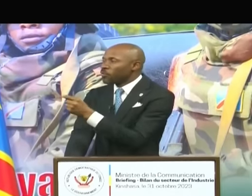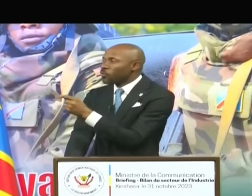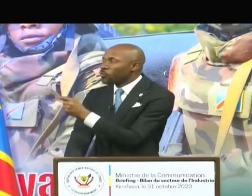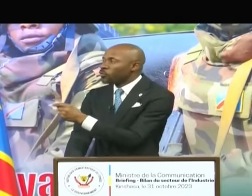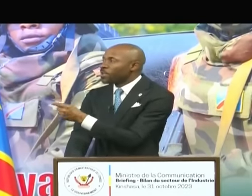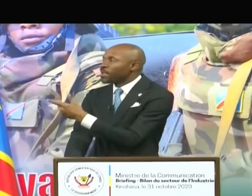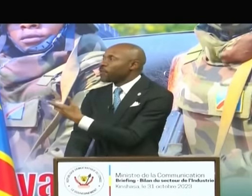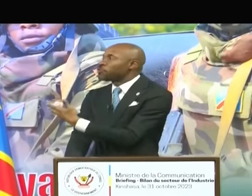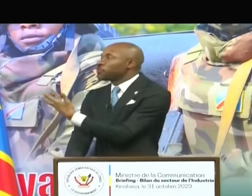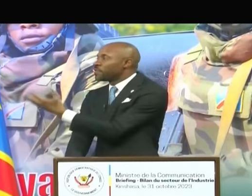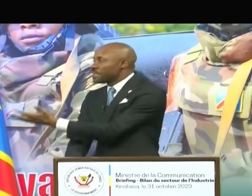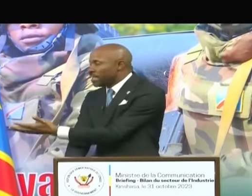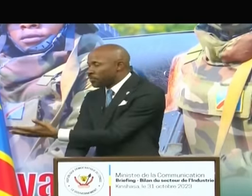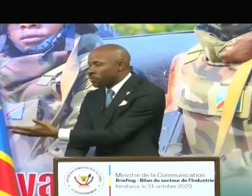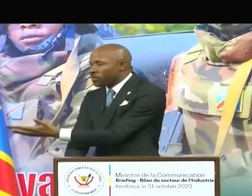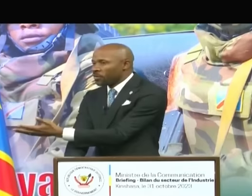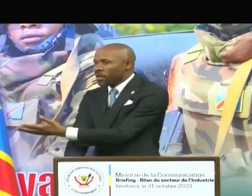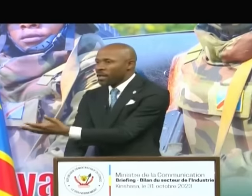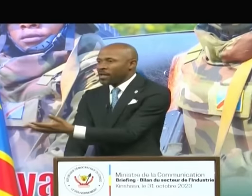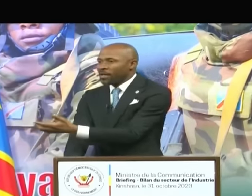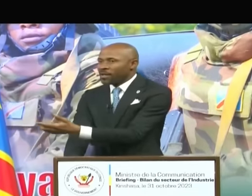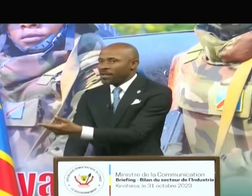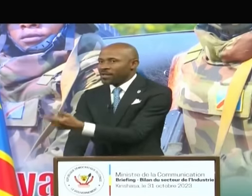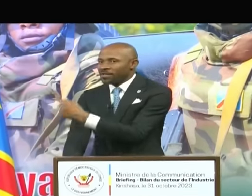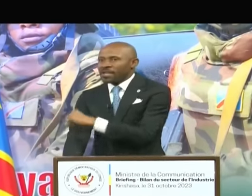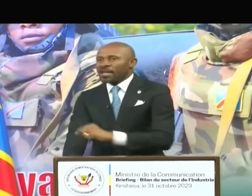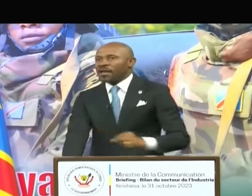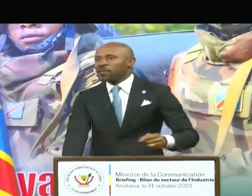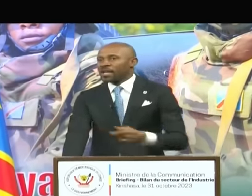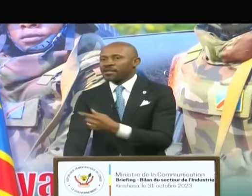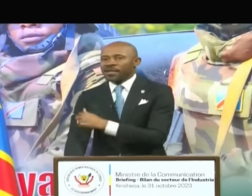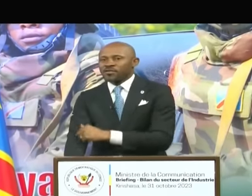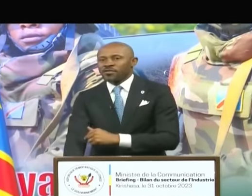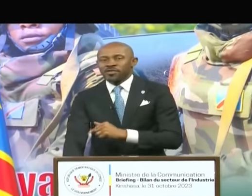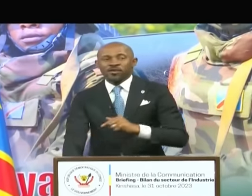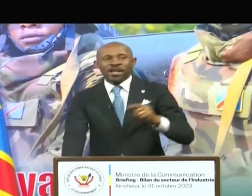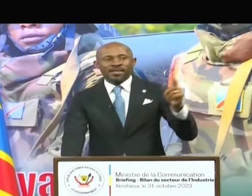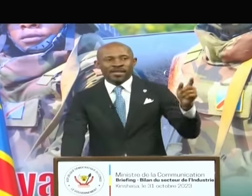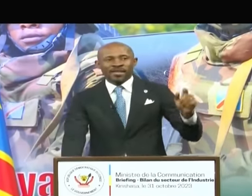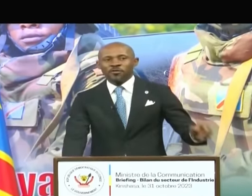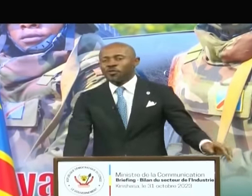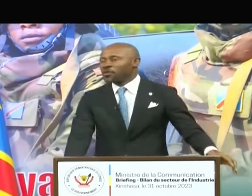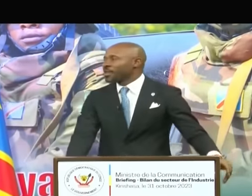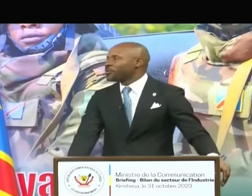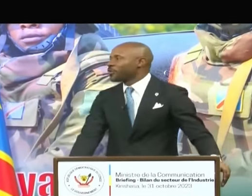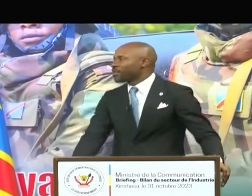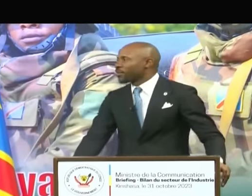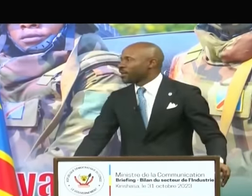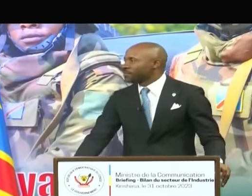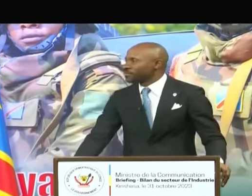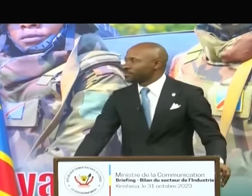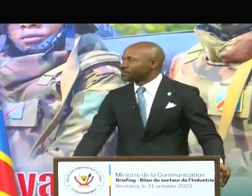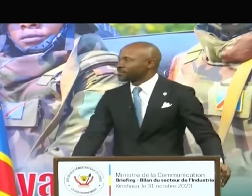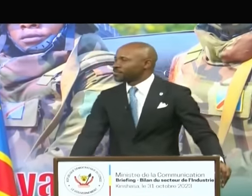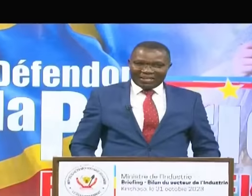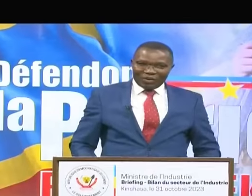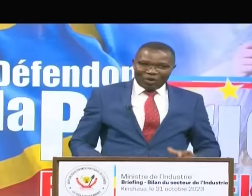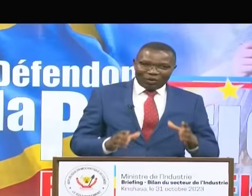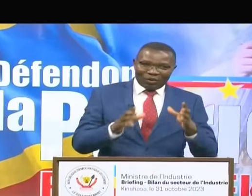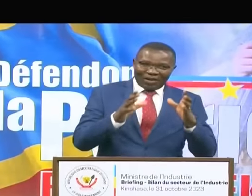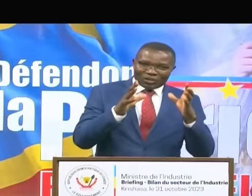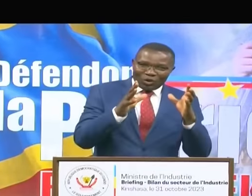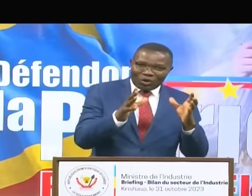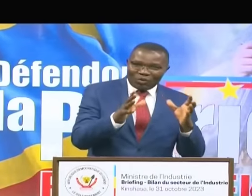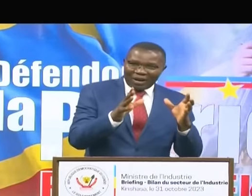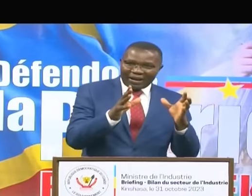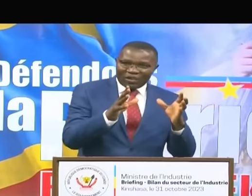pour produire les caoutchoucs qui faisaient les pneus. J'arrive. Et c'est le capital qui est ressorti de là qui a créé l'union minière du Haut-Katanga. Exactement. Et donc,